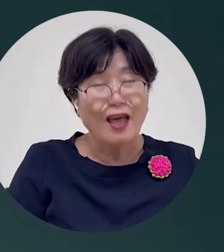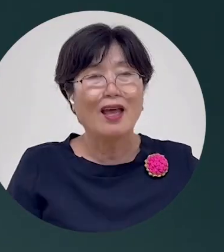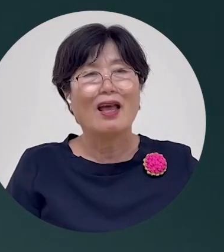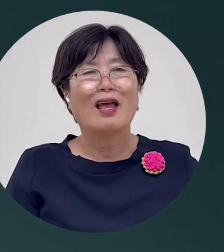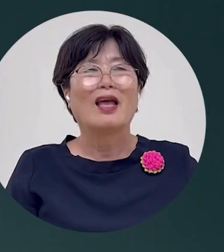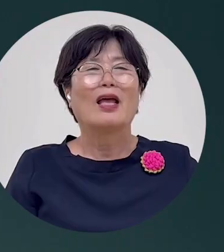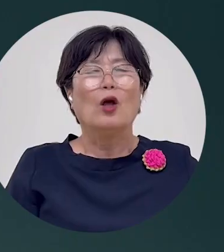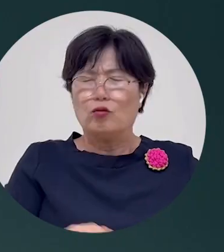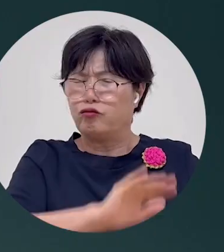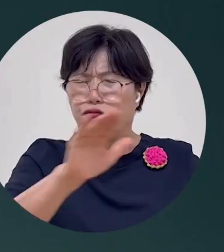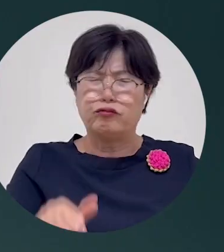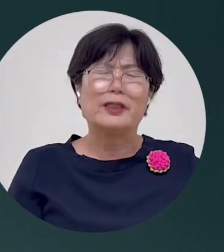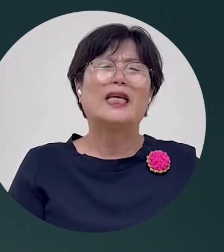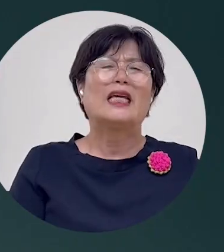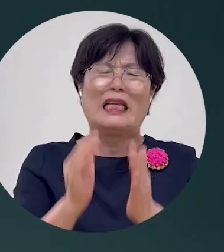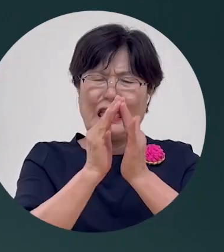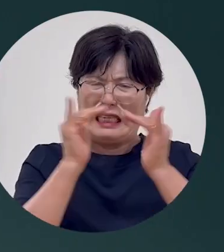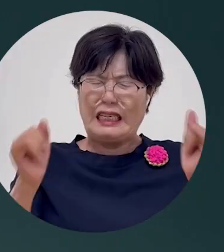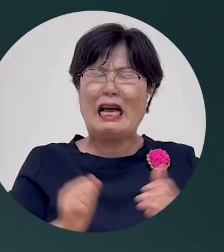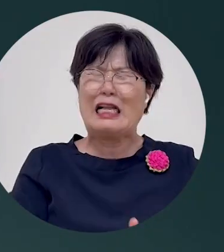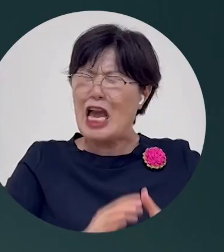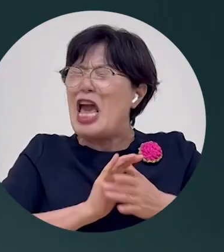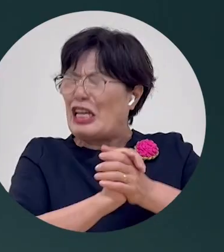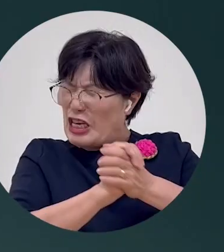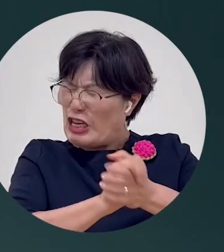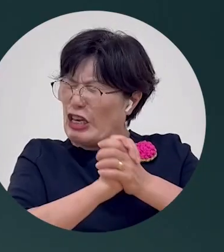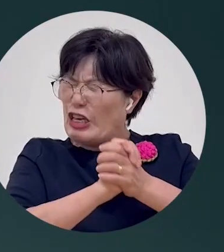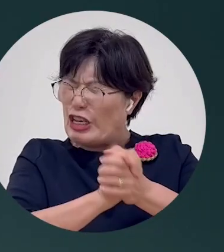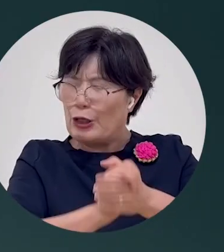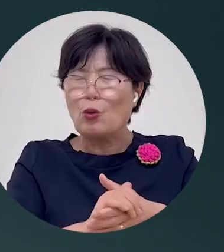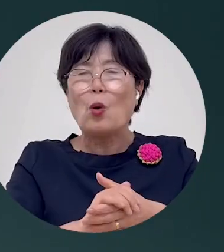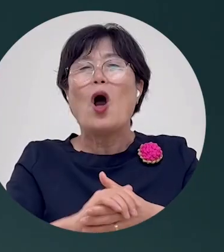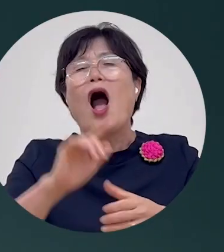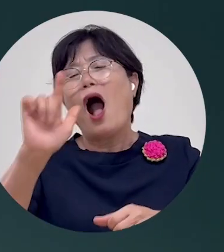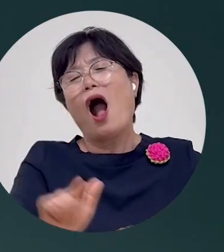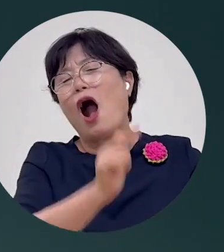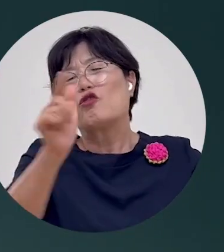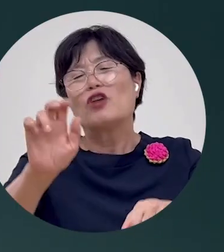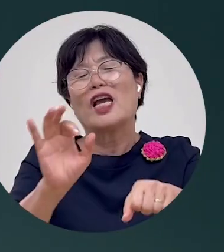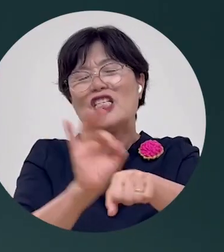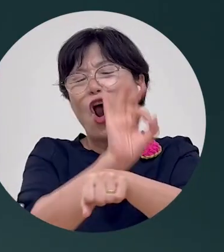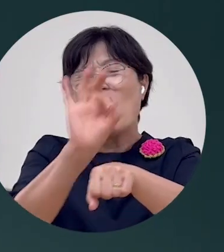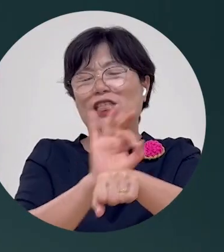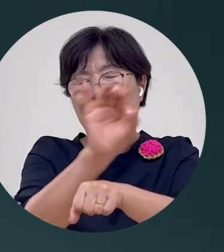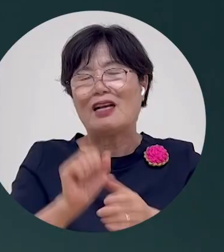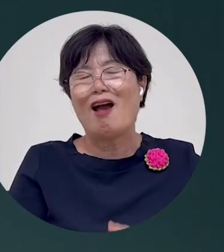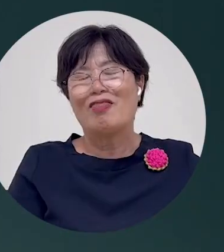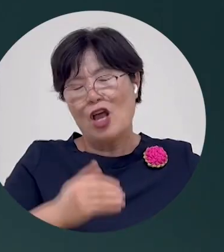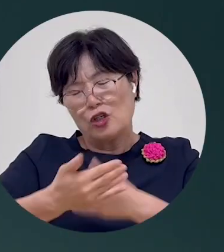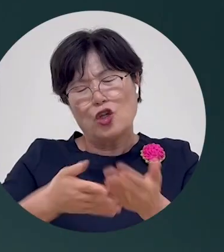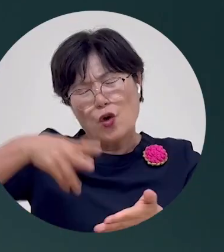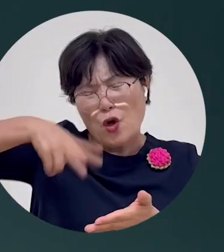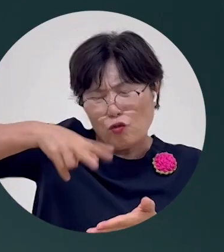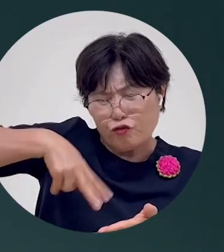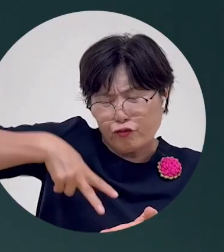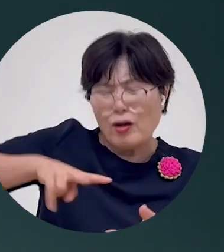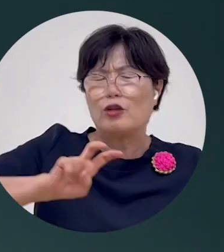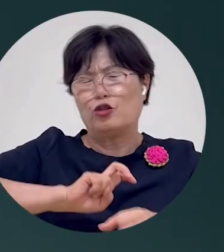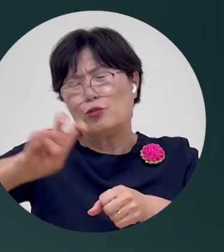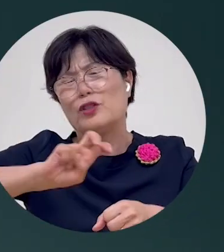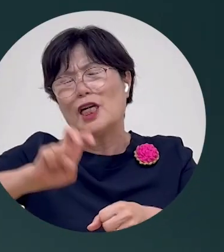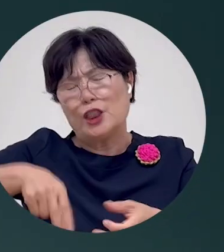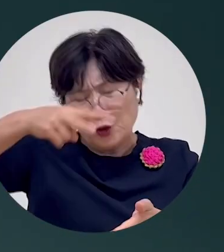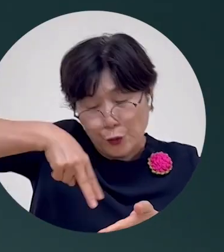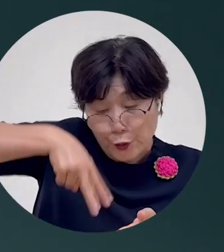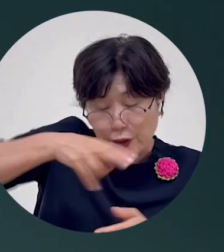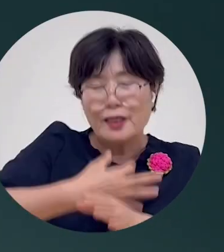우리 인간이 기도를 하루에 10시간 하고 성경을 하루에 20장씩 읽으면